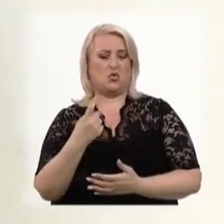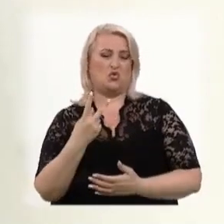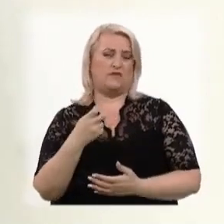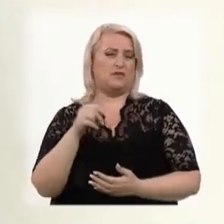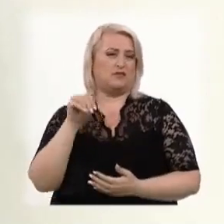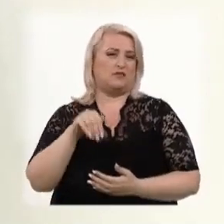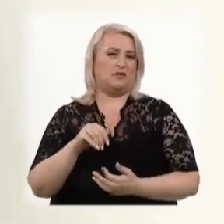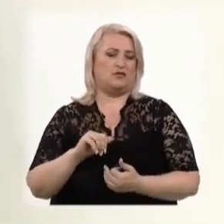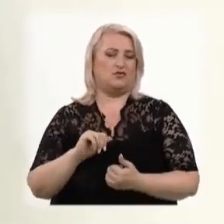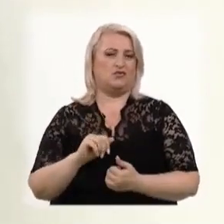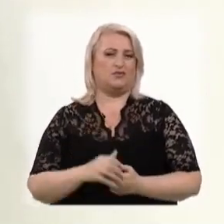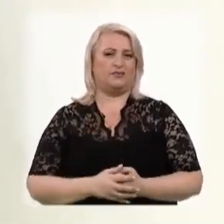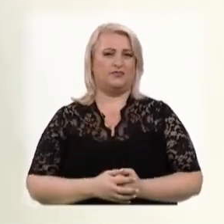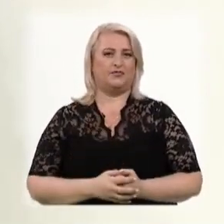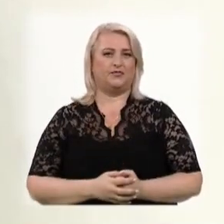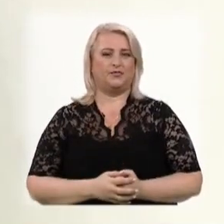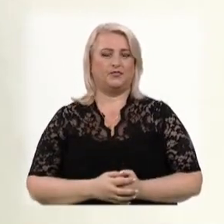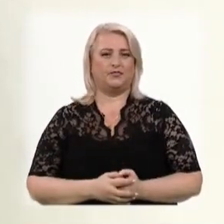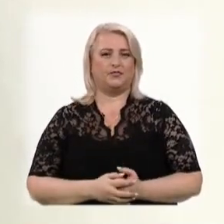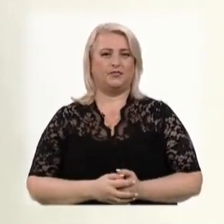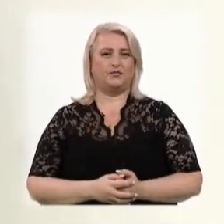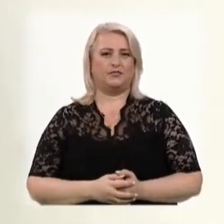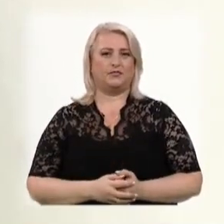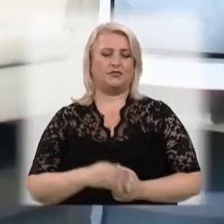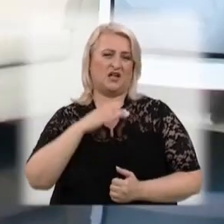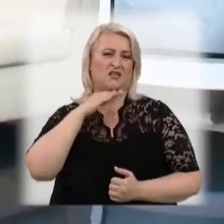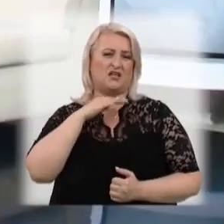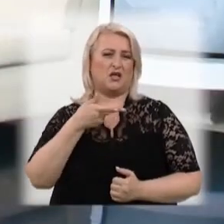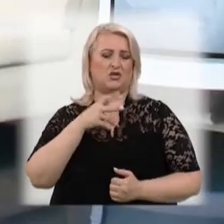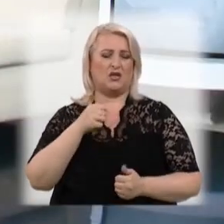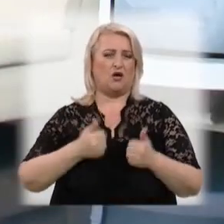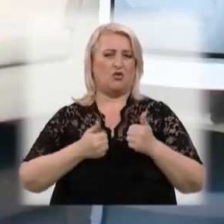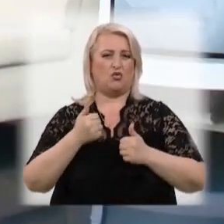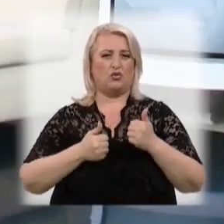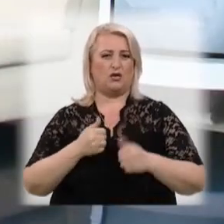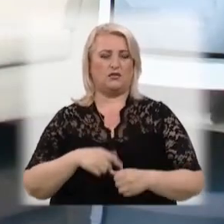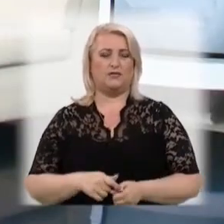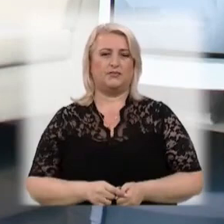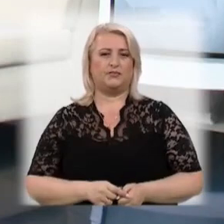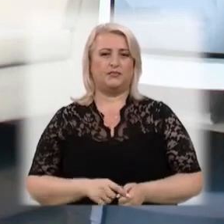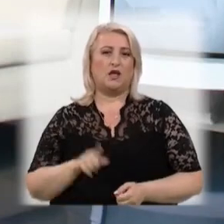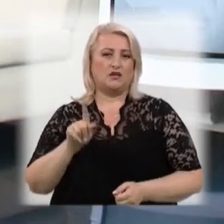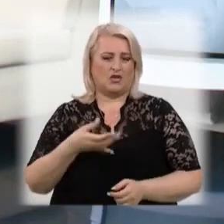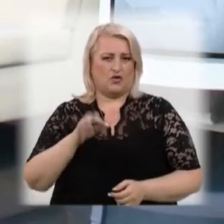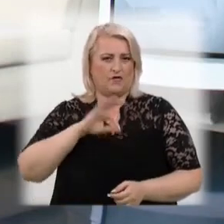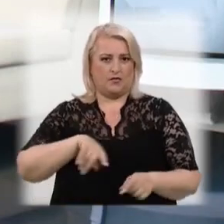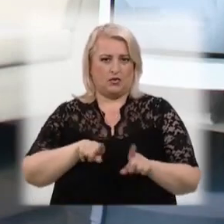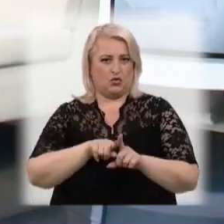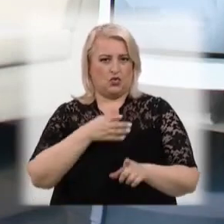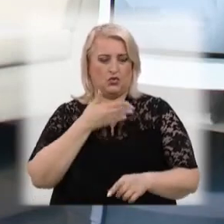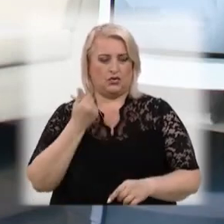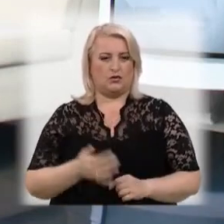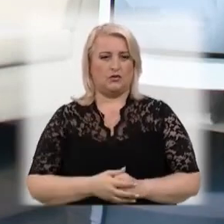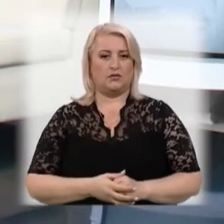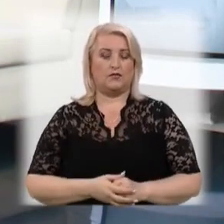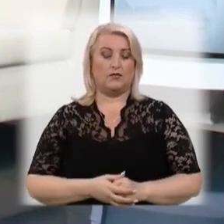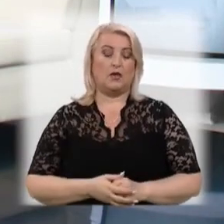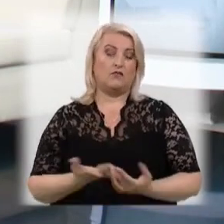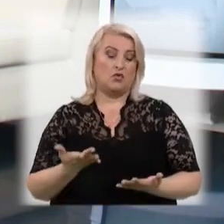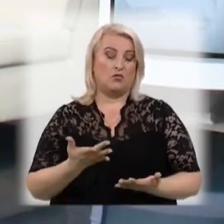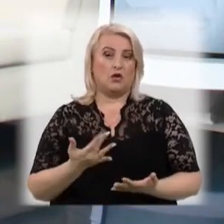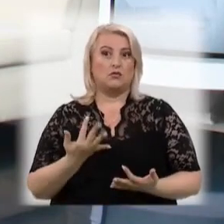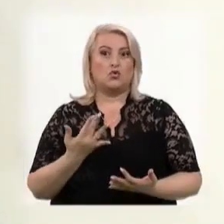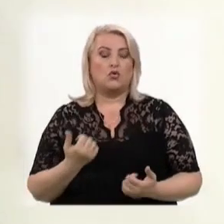revedem Share și la noi eficiente că concurentul lui de Isaac Moldova care ar fi să faceți Da adică și atunci tu cât nu te uiți bate